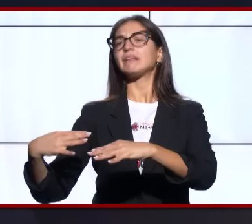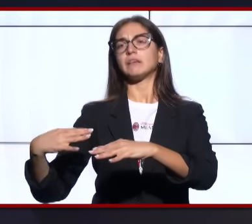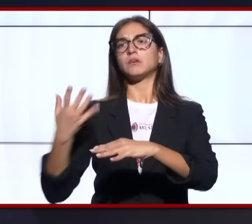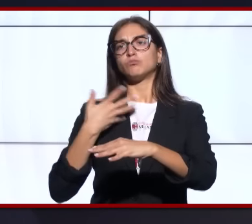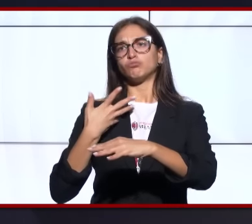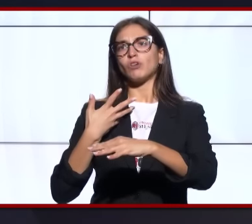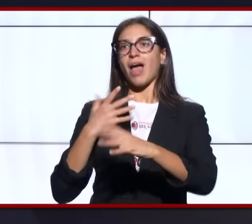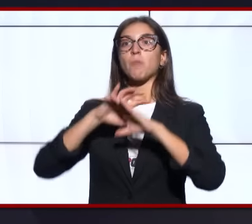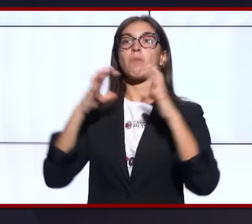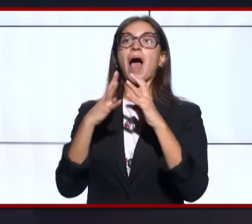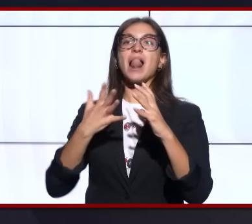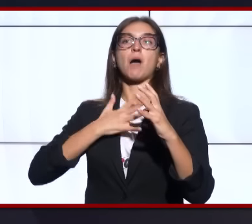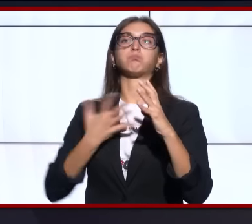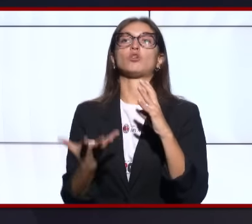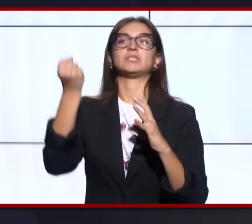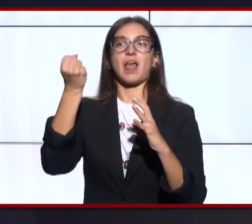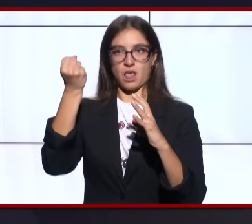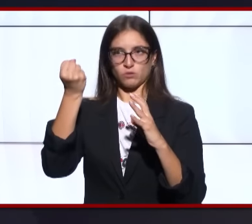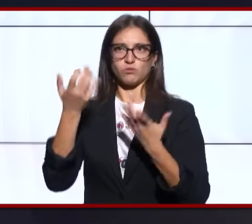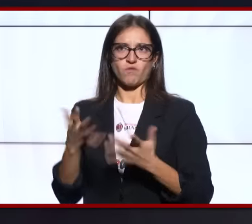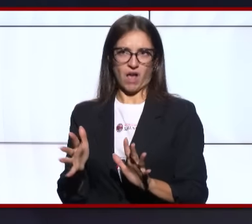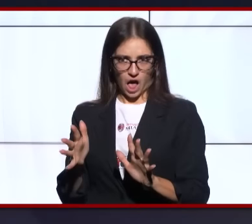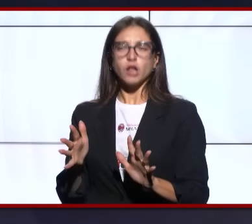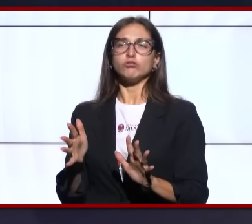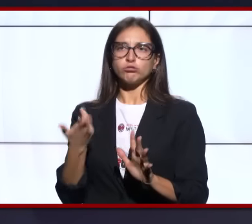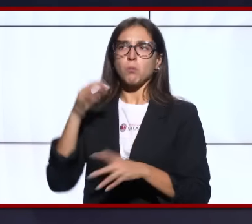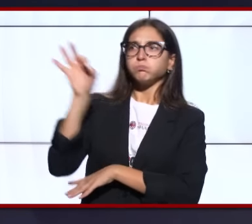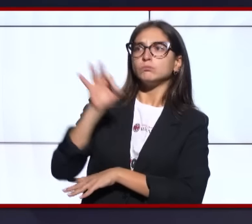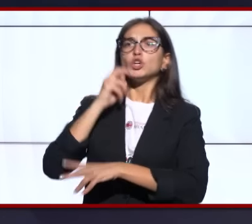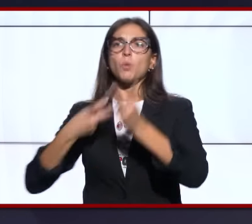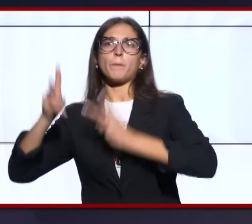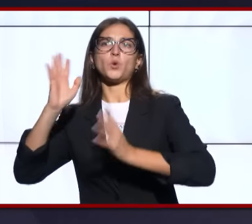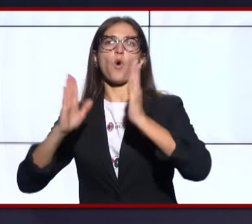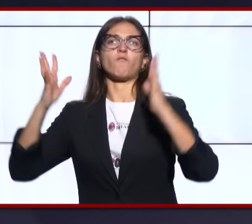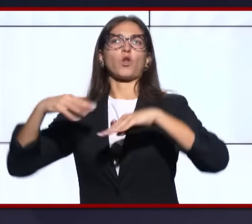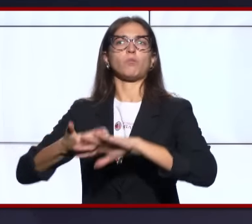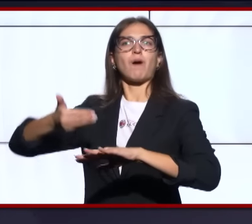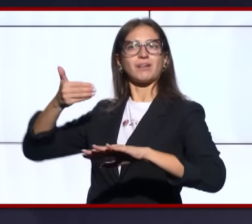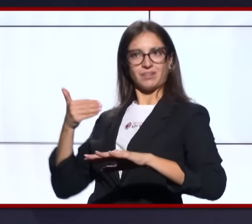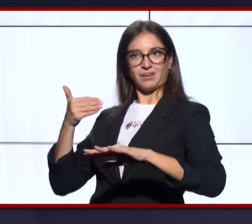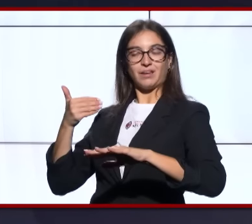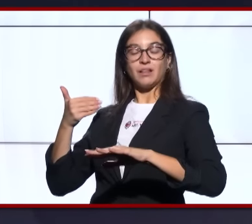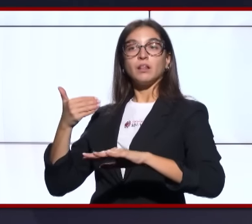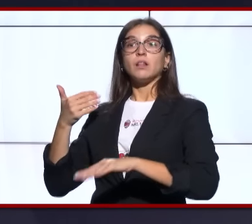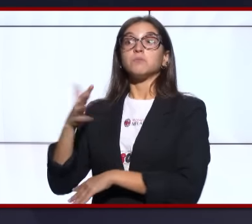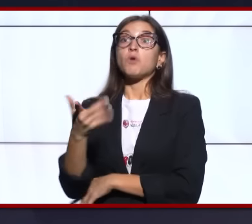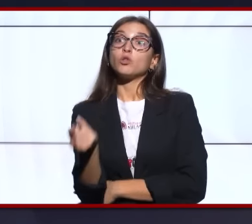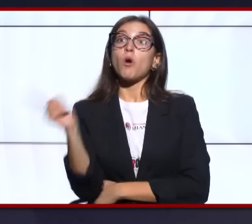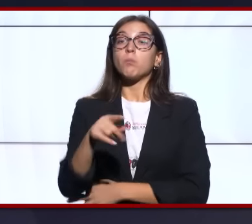di Possession più più forte in questo momento magari